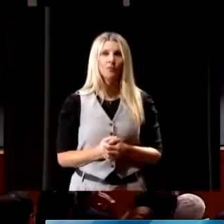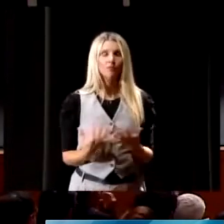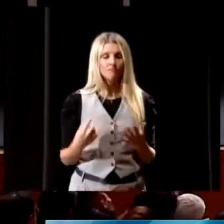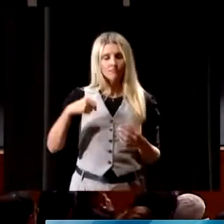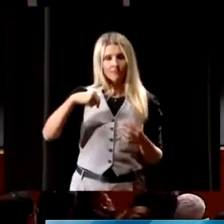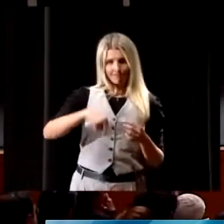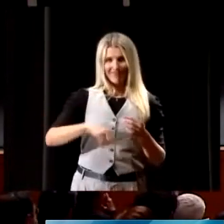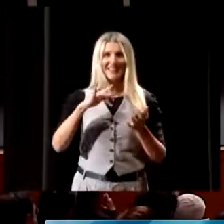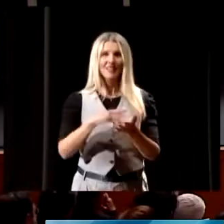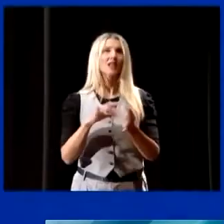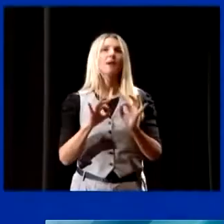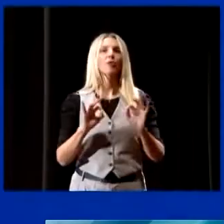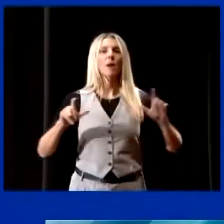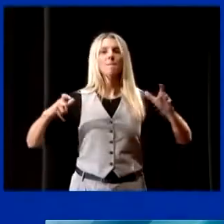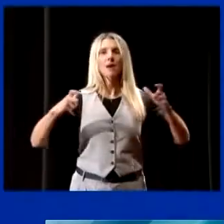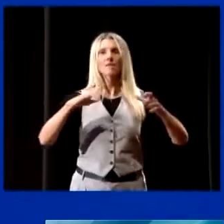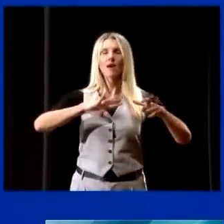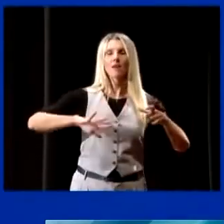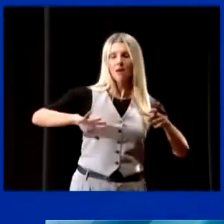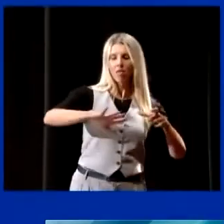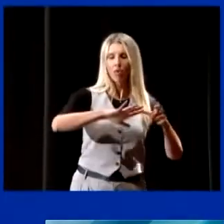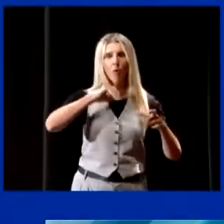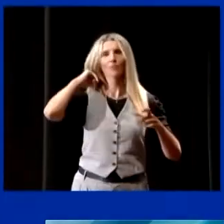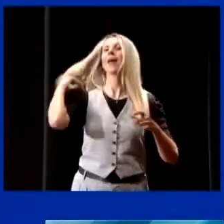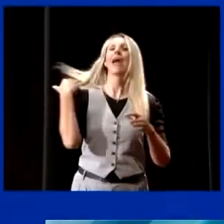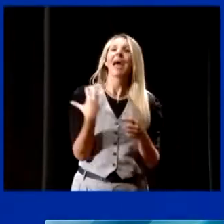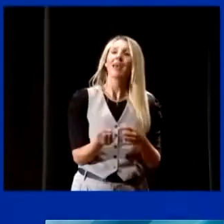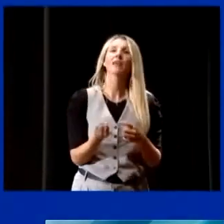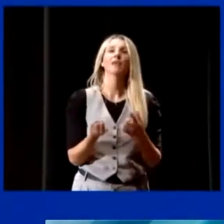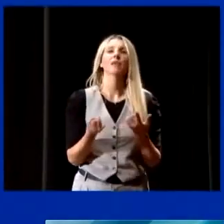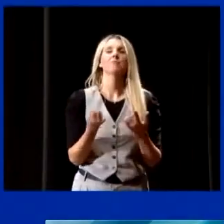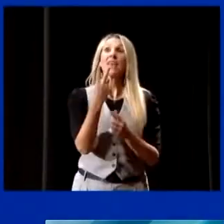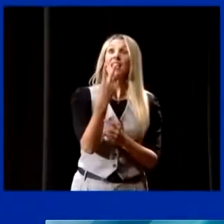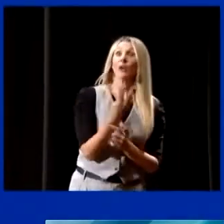Σήμερα στην περιφέρεια Κεντρικής Μακεδονίας λειτουργούν περισσότερες από